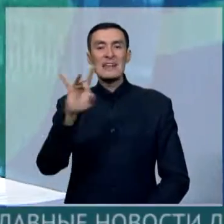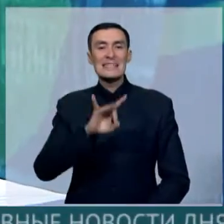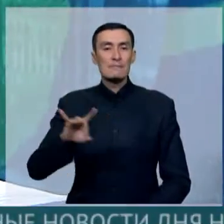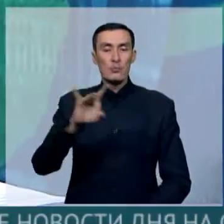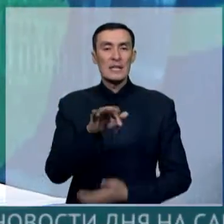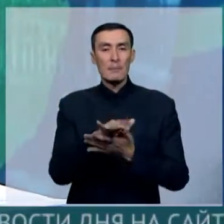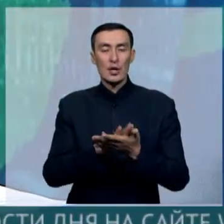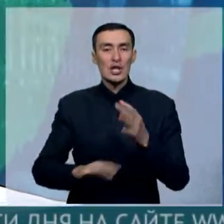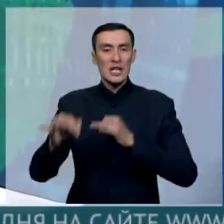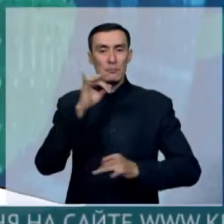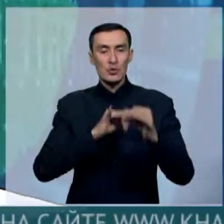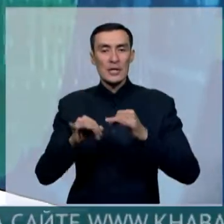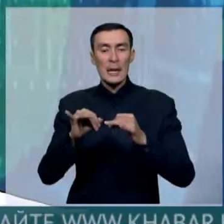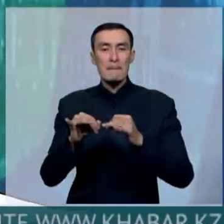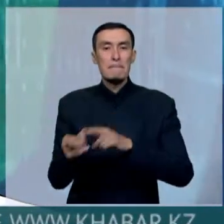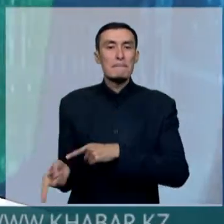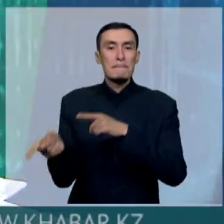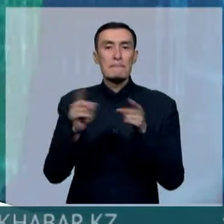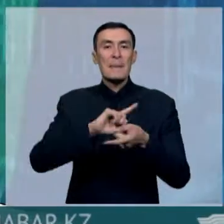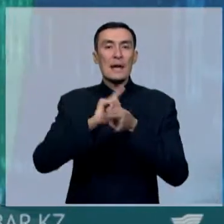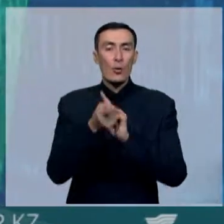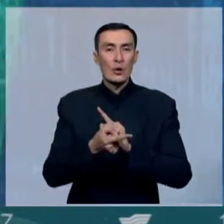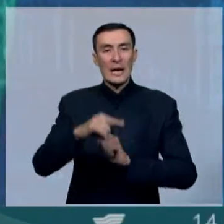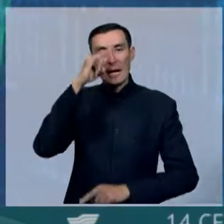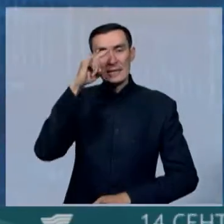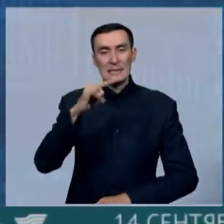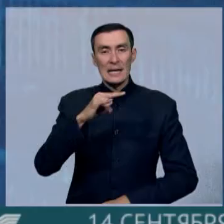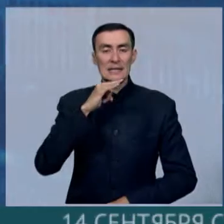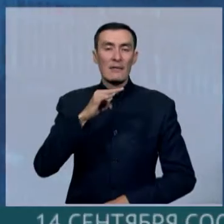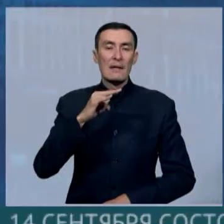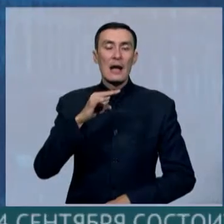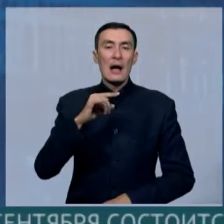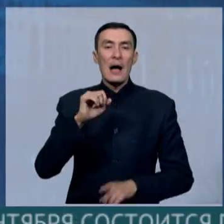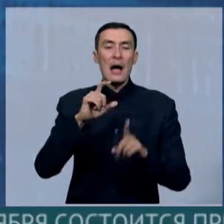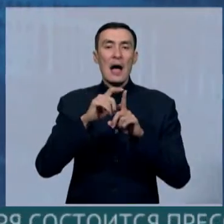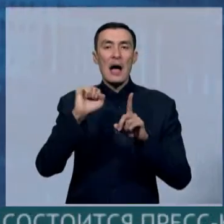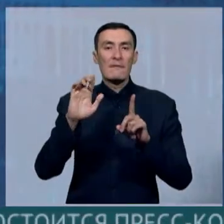же продолжается обсуждение перехода казахского алфавита на латиницу.